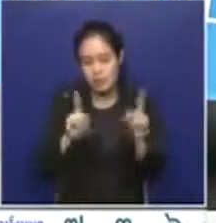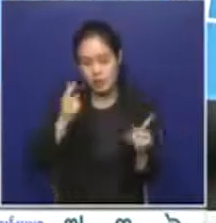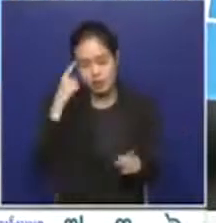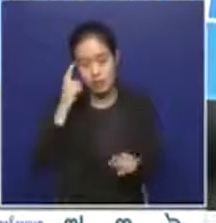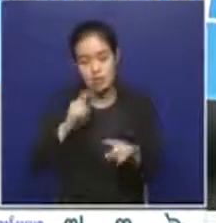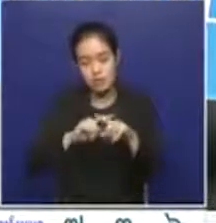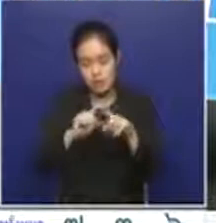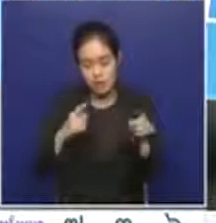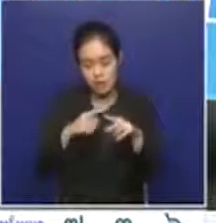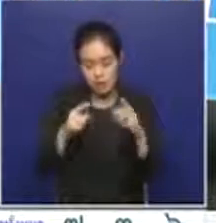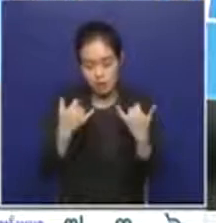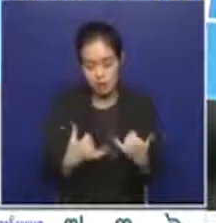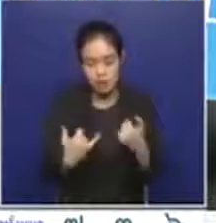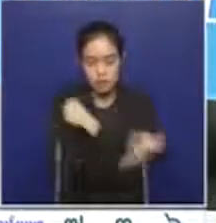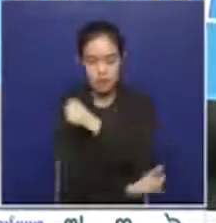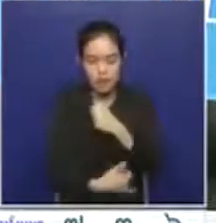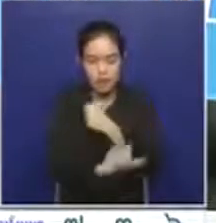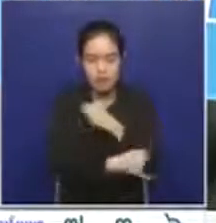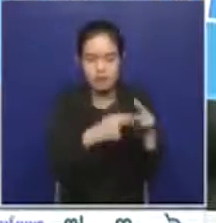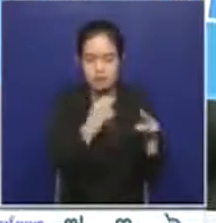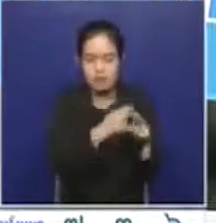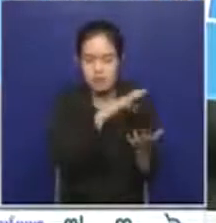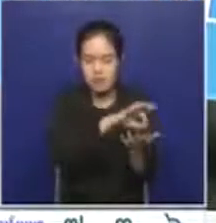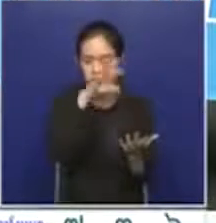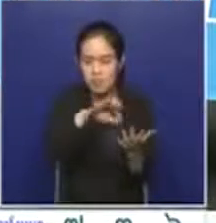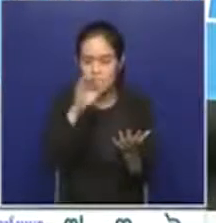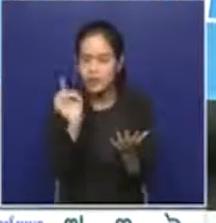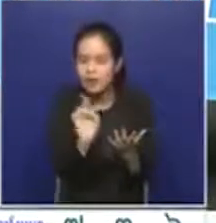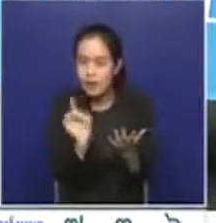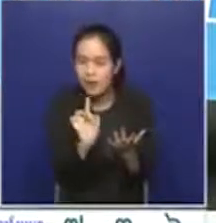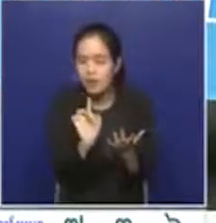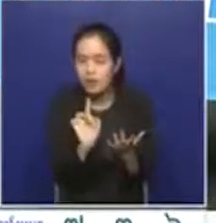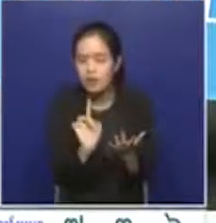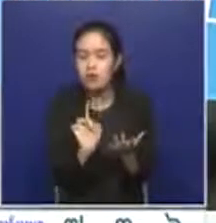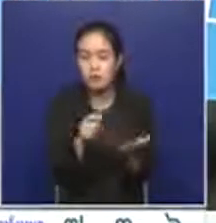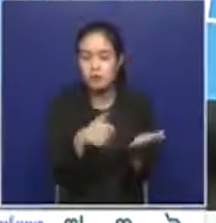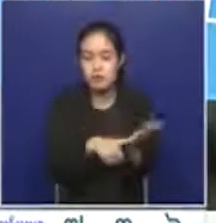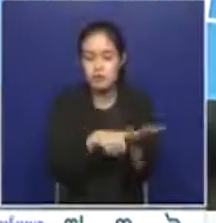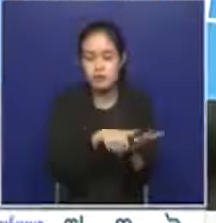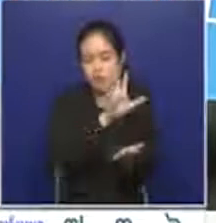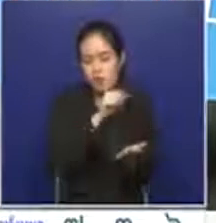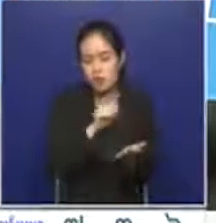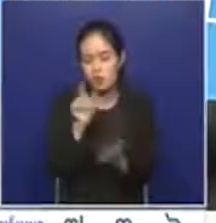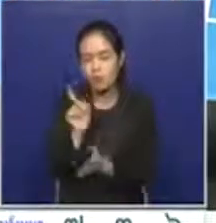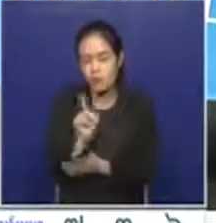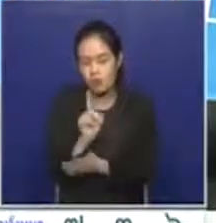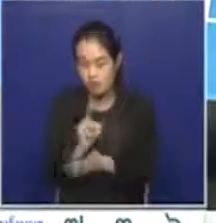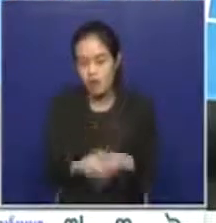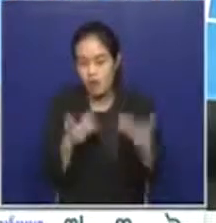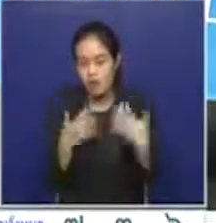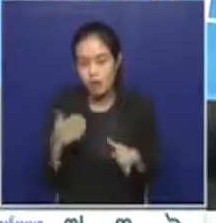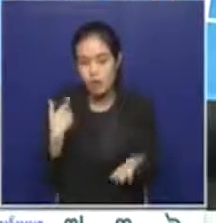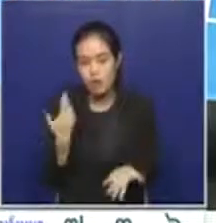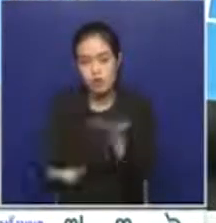งหมด61ประเทศเกณฑ์ในการเลือกประเทศว่าจะเซ็นกับใครเราก็เลือกประเทศที่เรามีกิจกรรมทางภาษีกับประเ